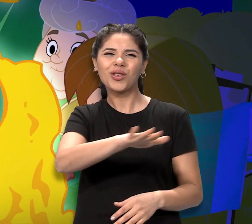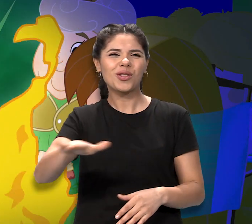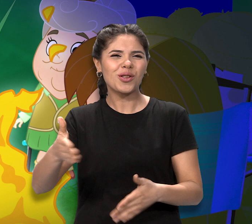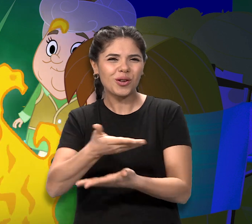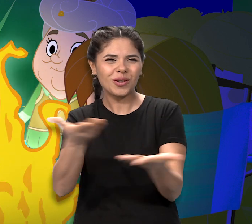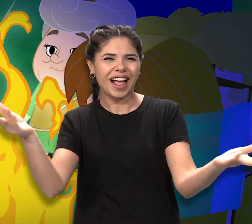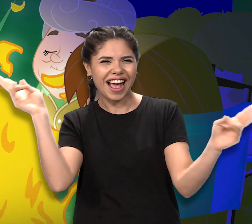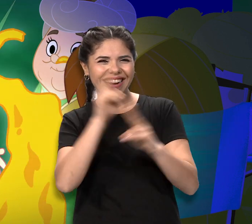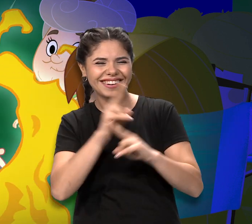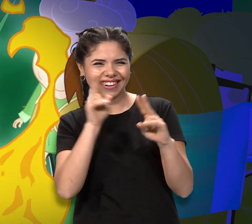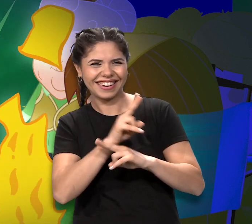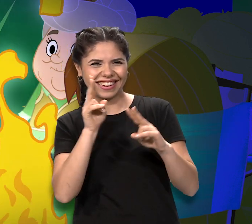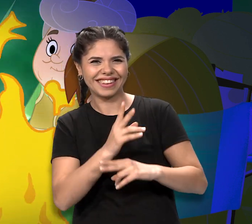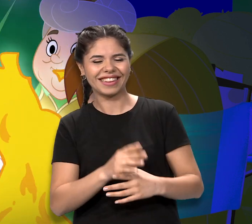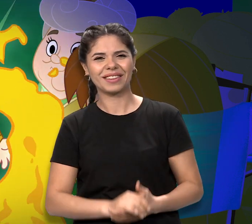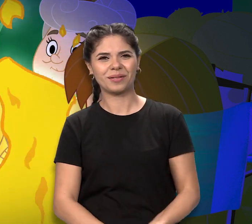çocuklar.